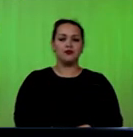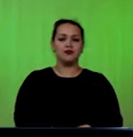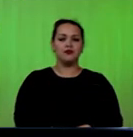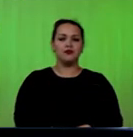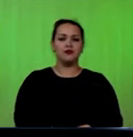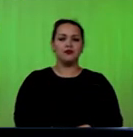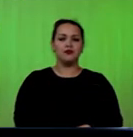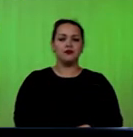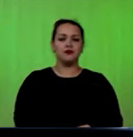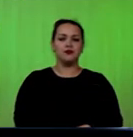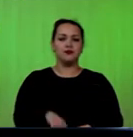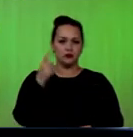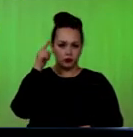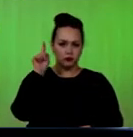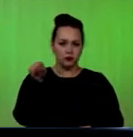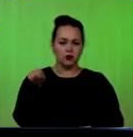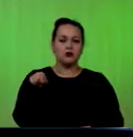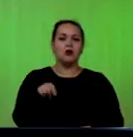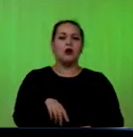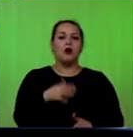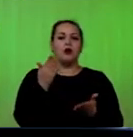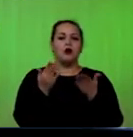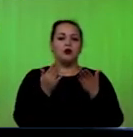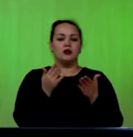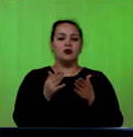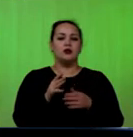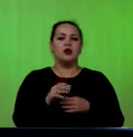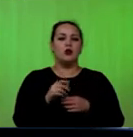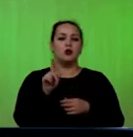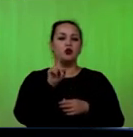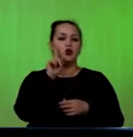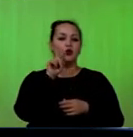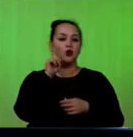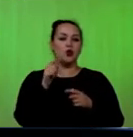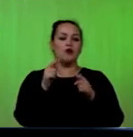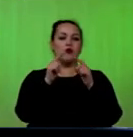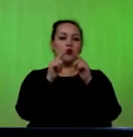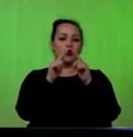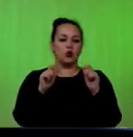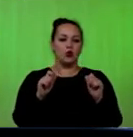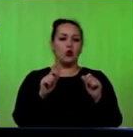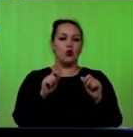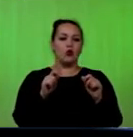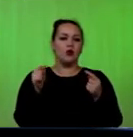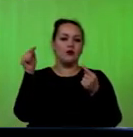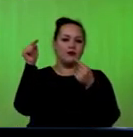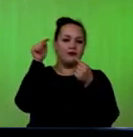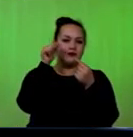догадались конечно если стрелочка от зеленого треугольника ведет к зеленому треугольнику